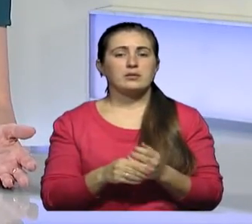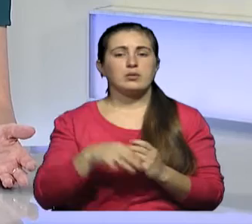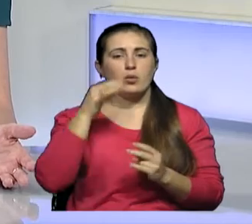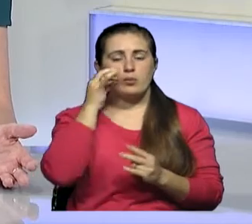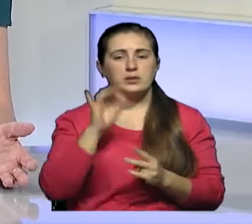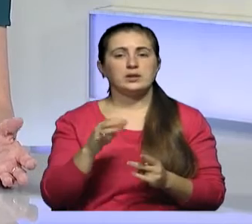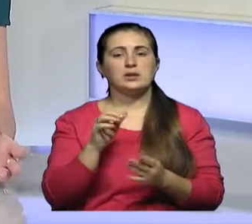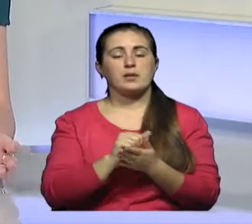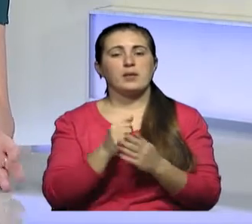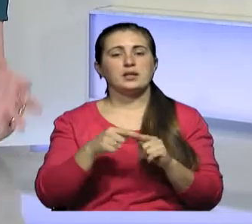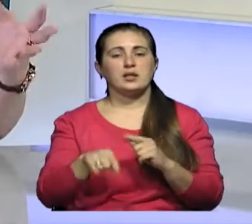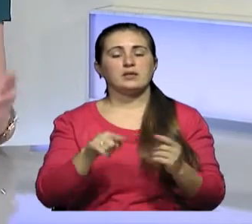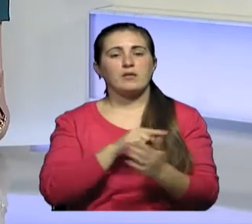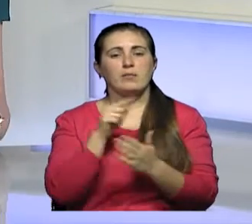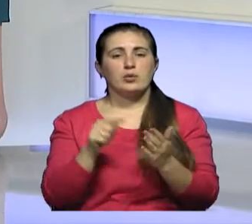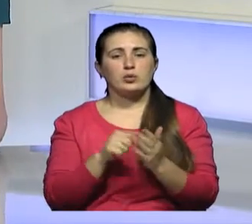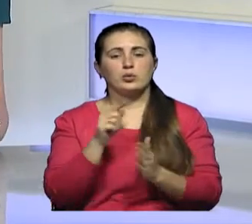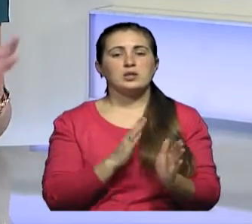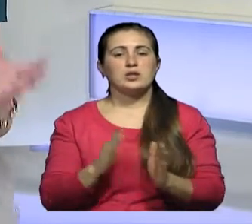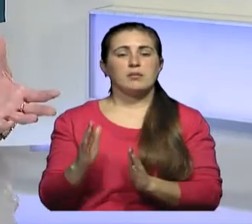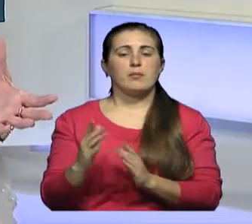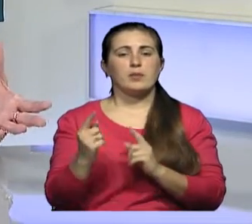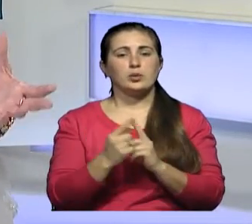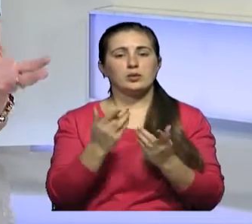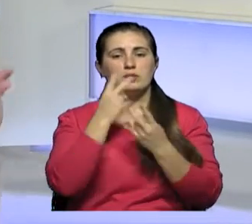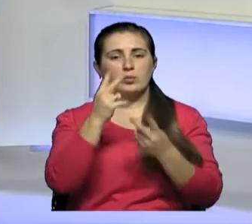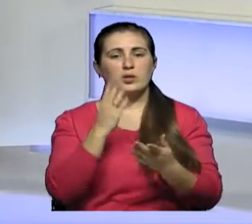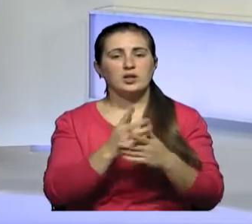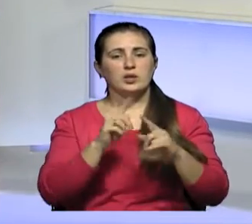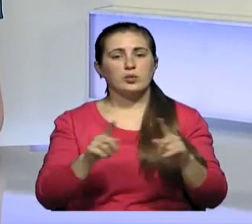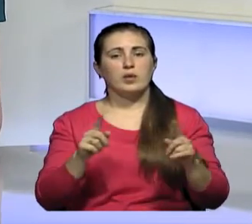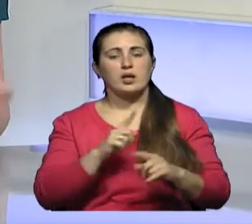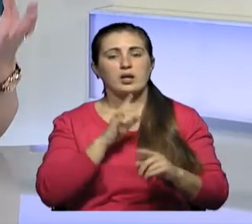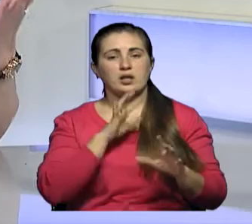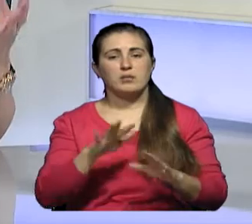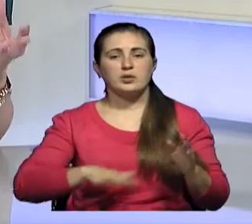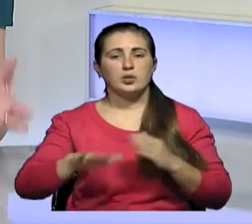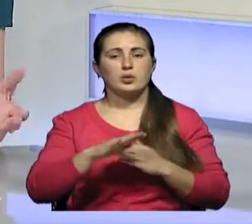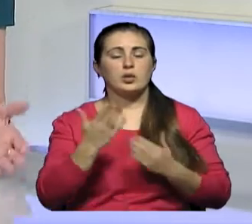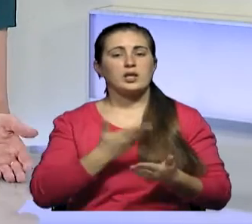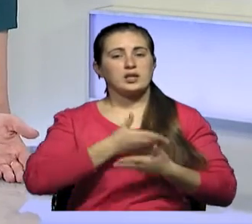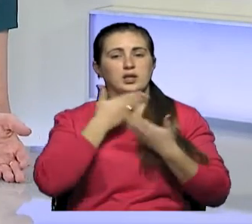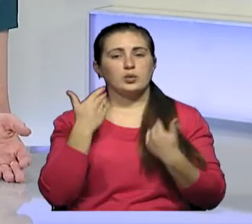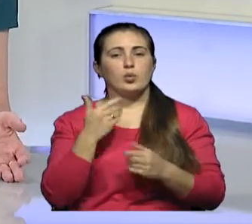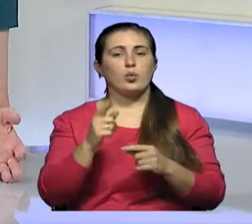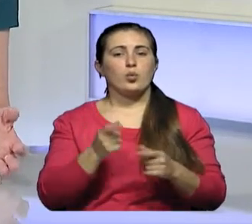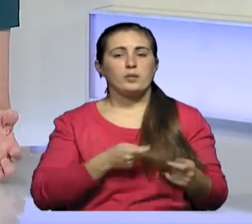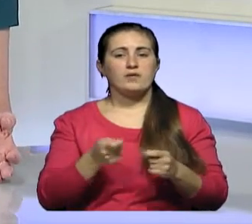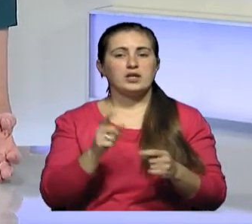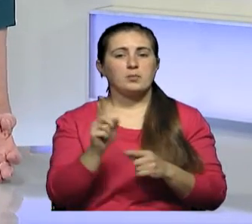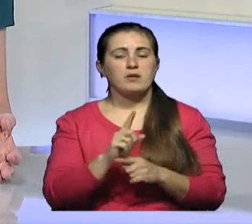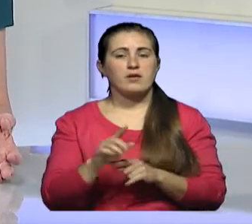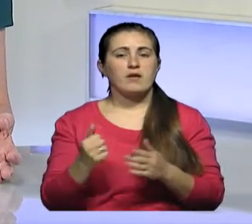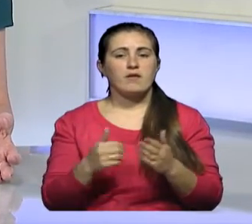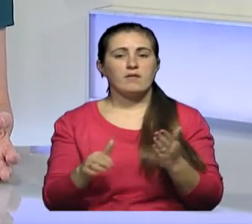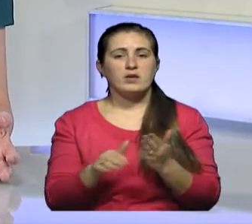занимается данным вопросом то есть системно мы подходим смотрим есть особо охраняемые территории или нет управления нормирования воздействия то есть